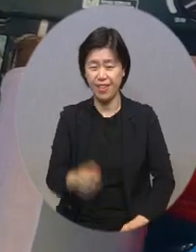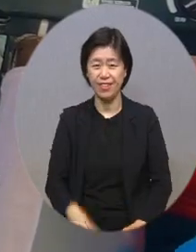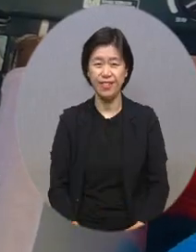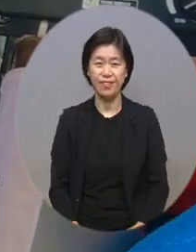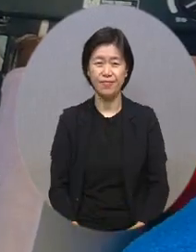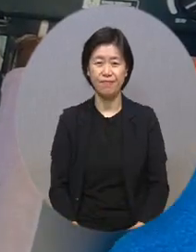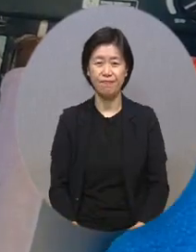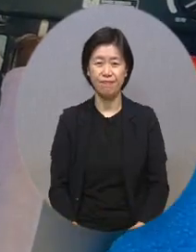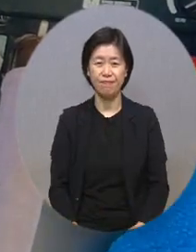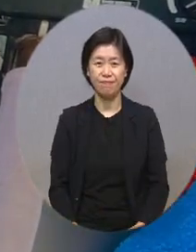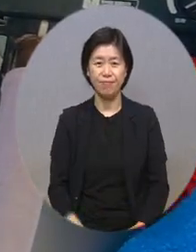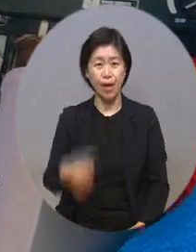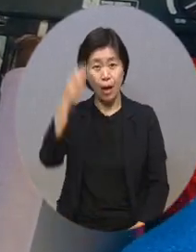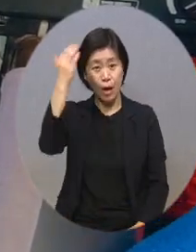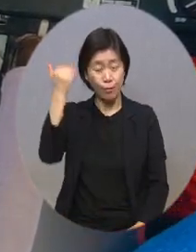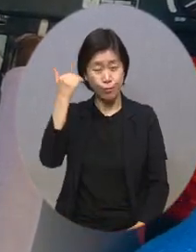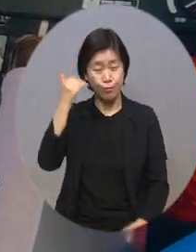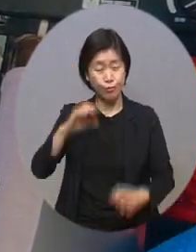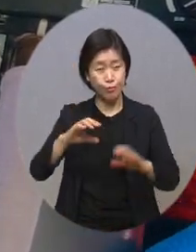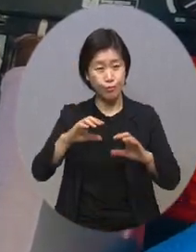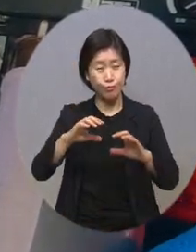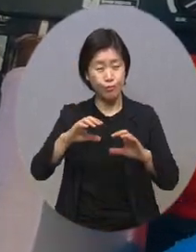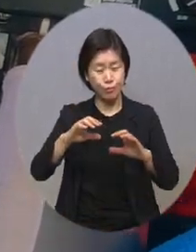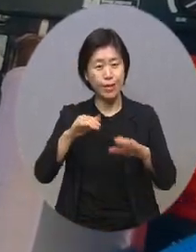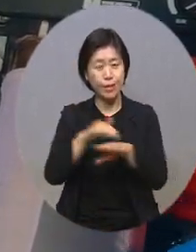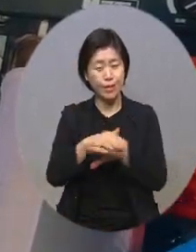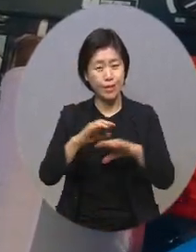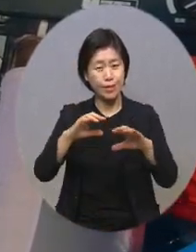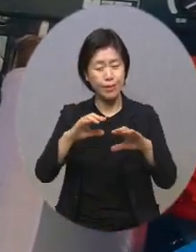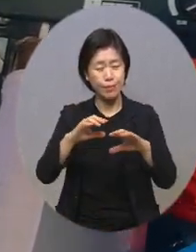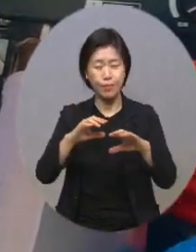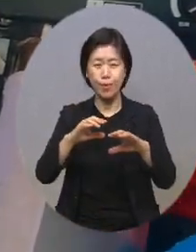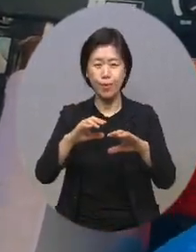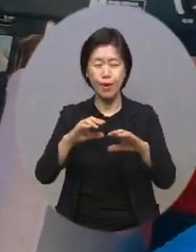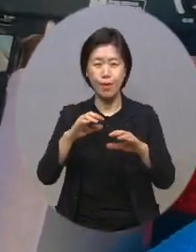하연아의 나이는 몇 살일까요? 10이세요. 아니!